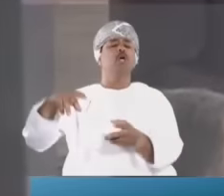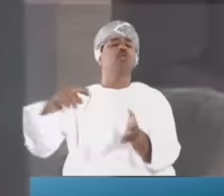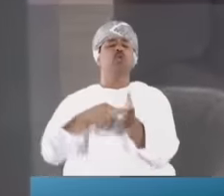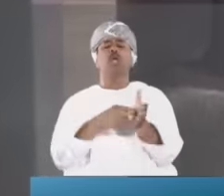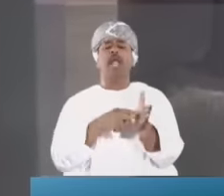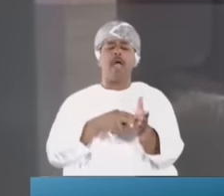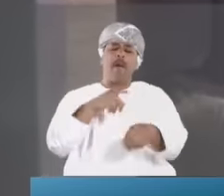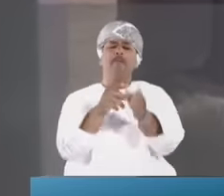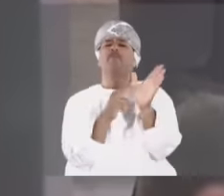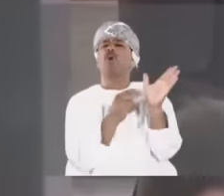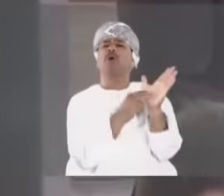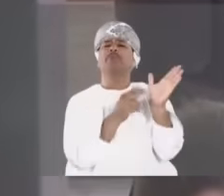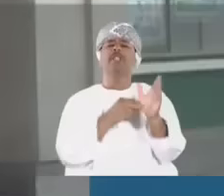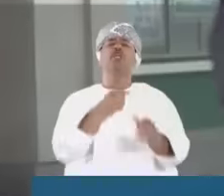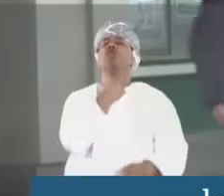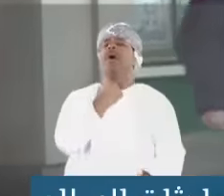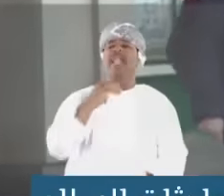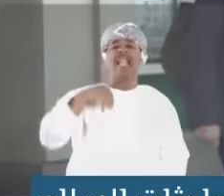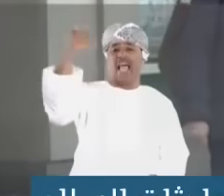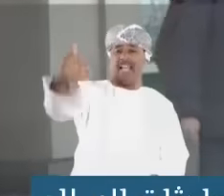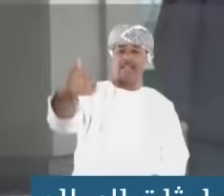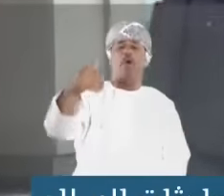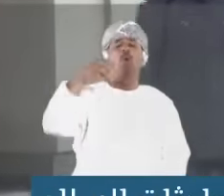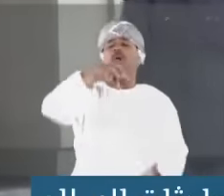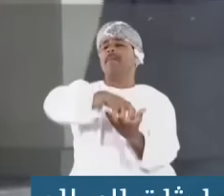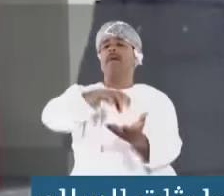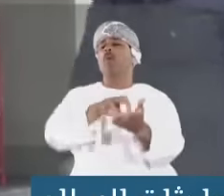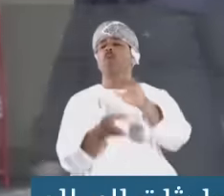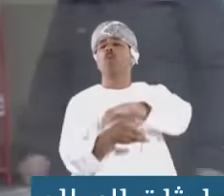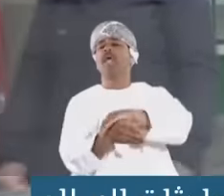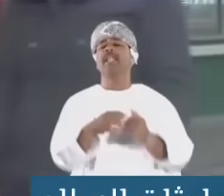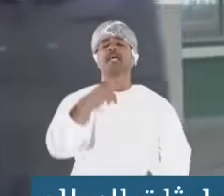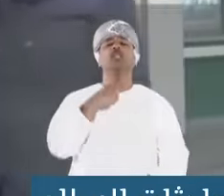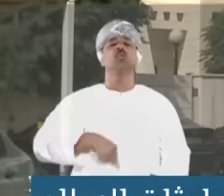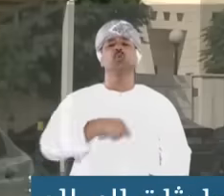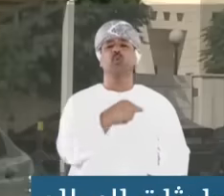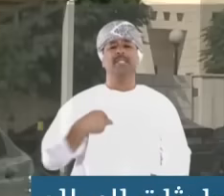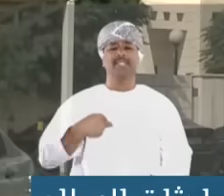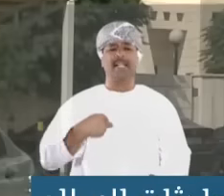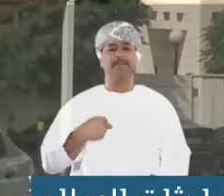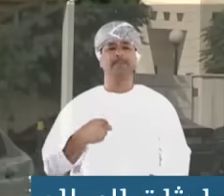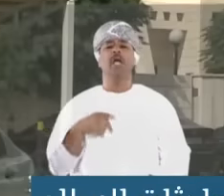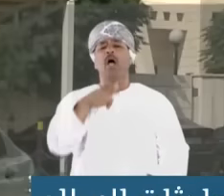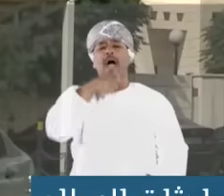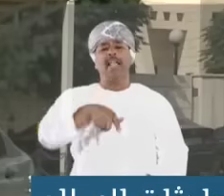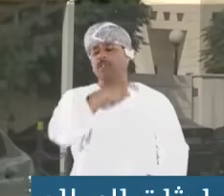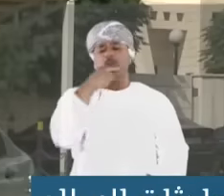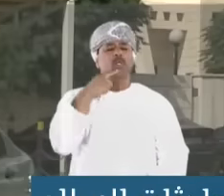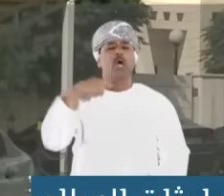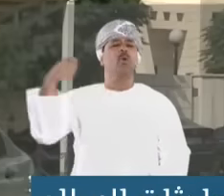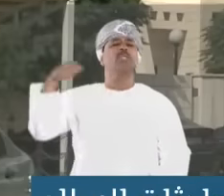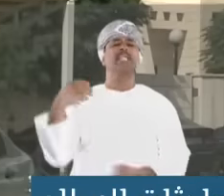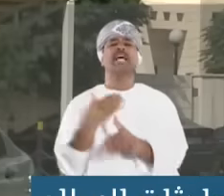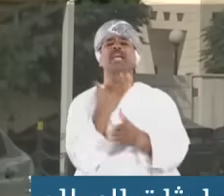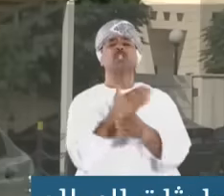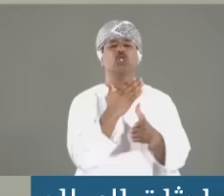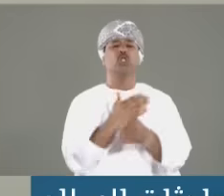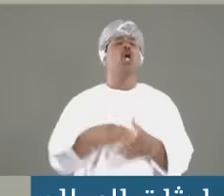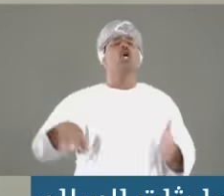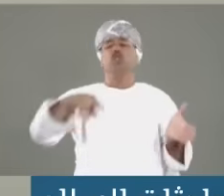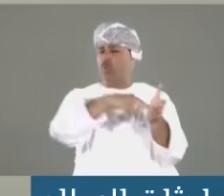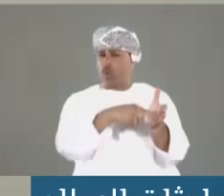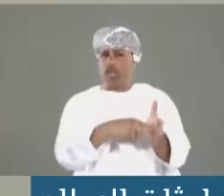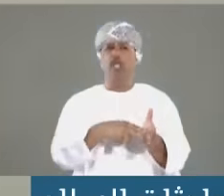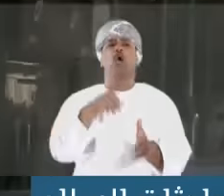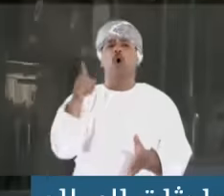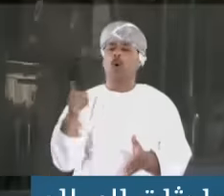موعدها المقرر يوم الجمعة المقبل في مدينة جنيف السويسرية، حيث أعلنت روسيا أن وزير الخارجية السوري وليد